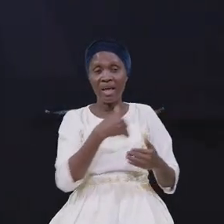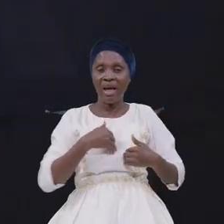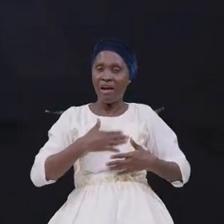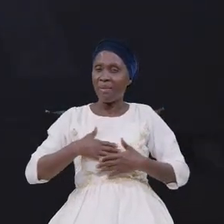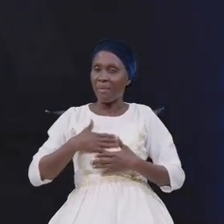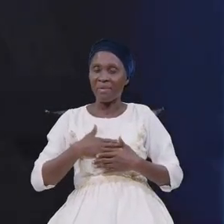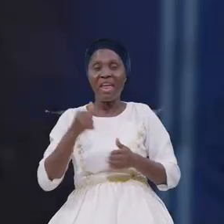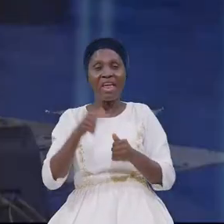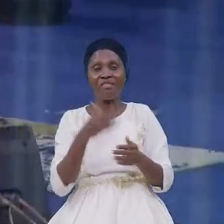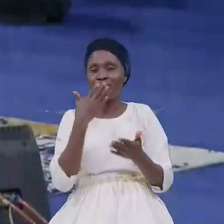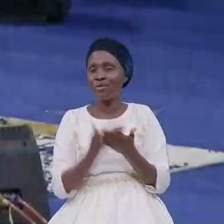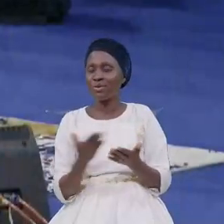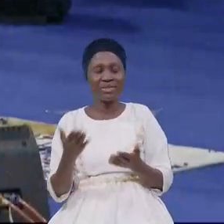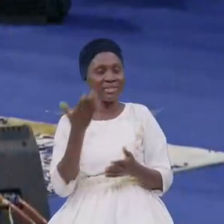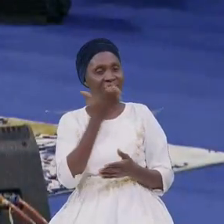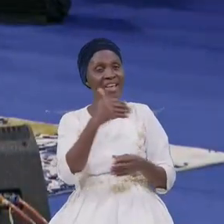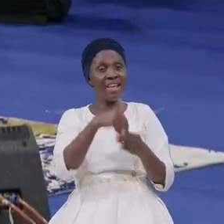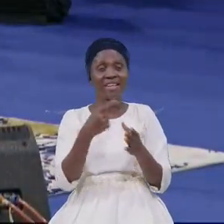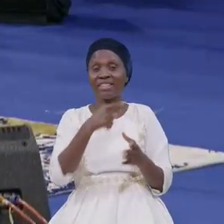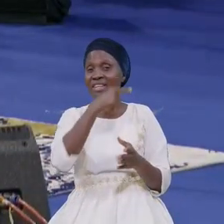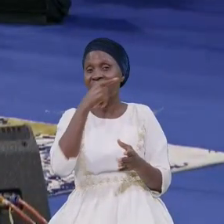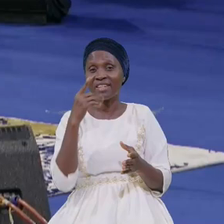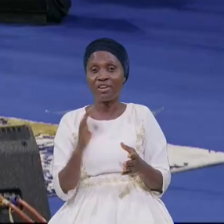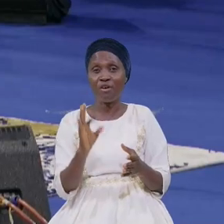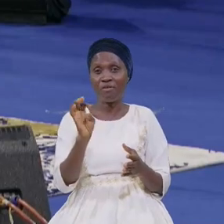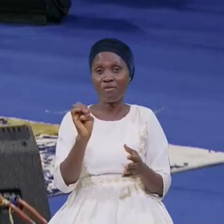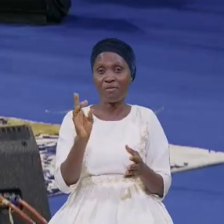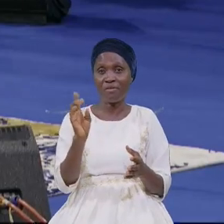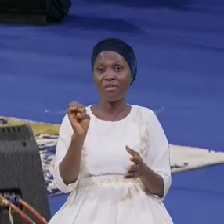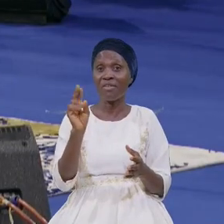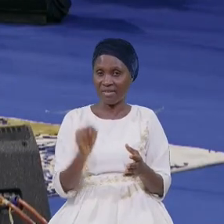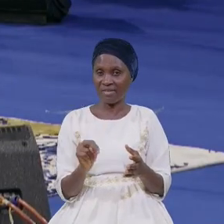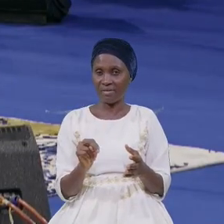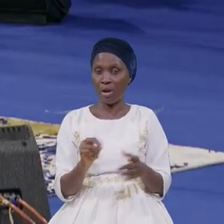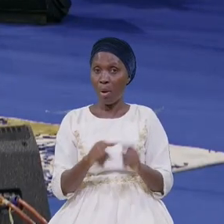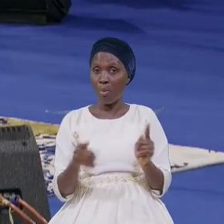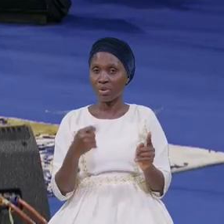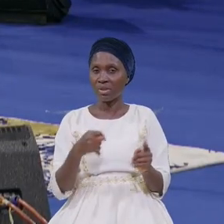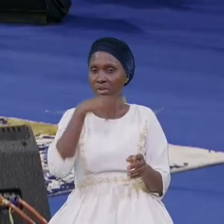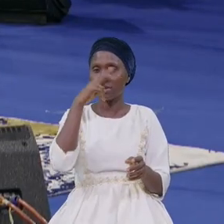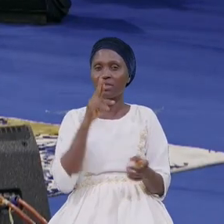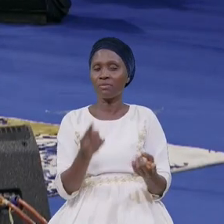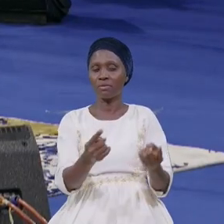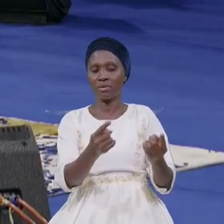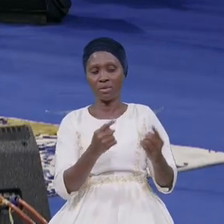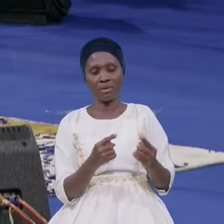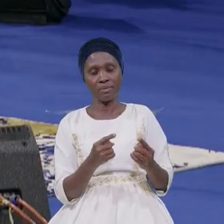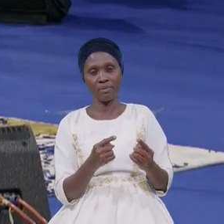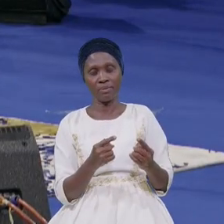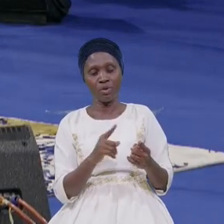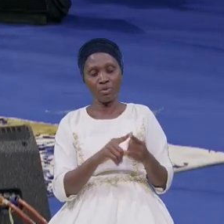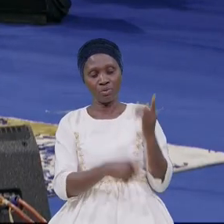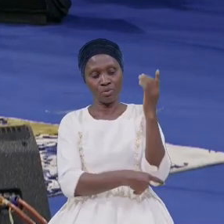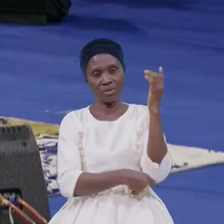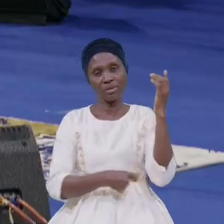bonnes choses dans le jardin d'Éden. Le voleur est venu. Il est